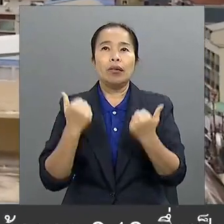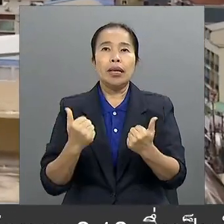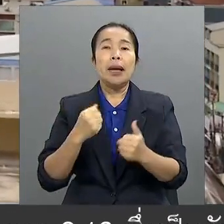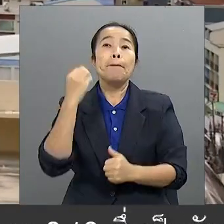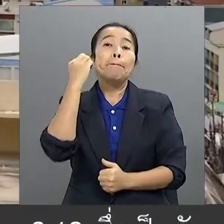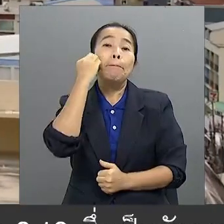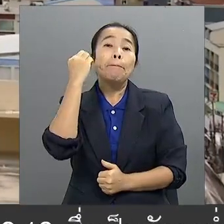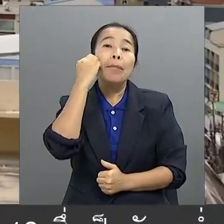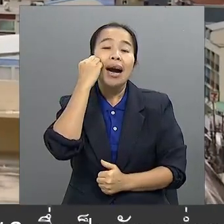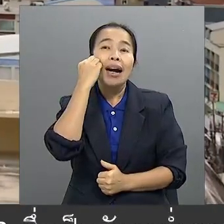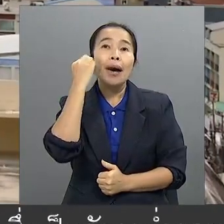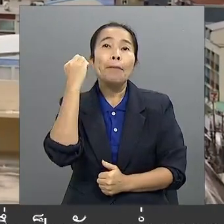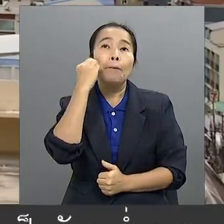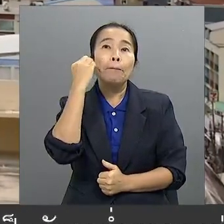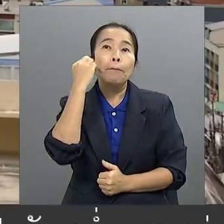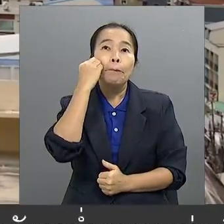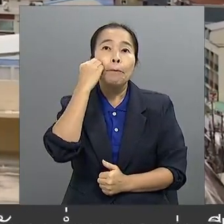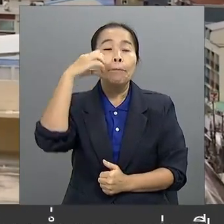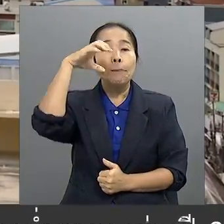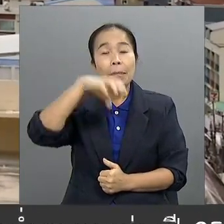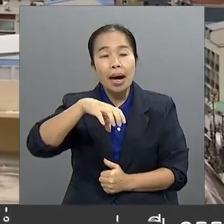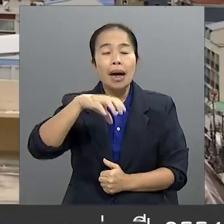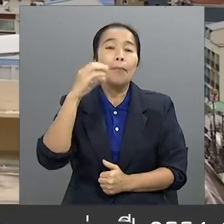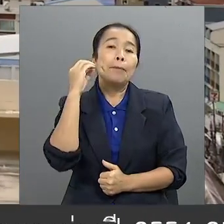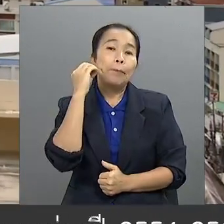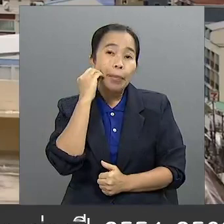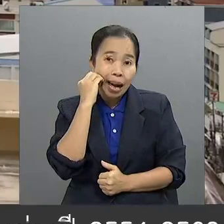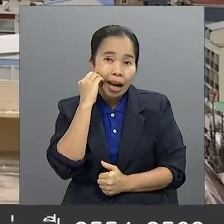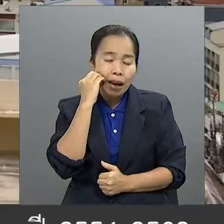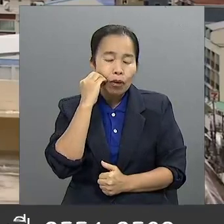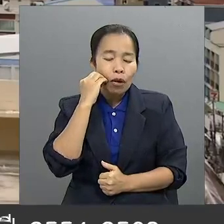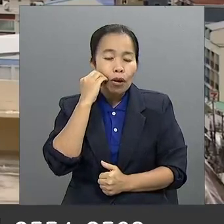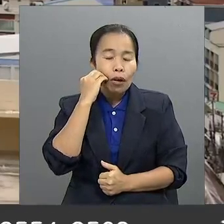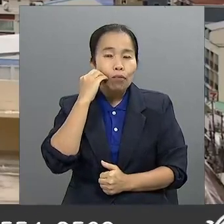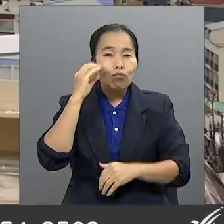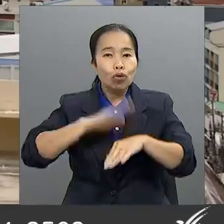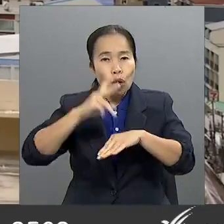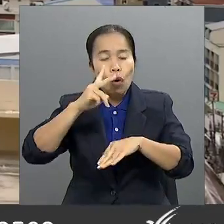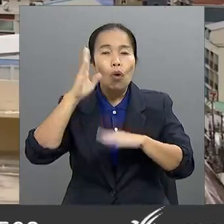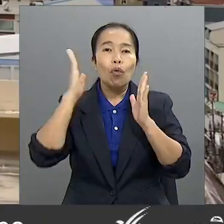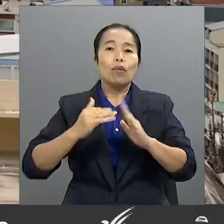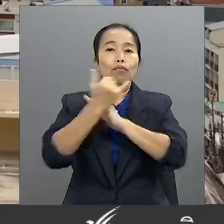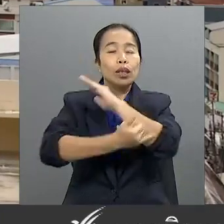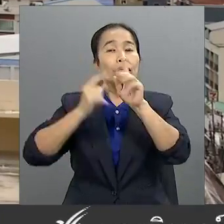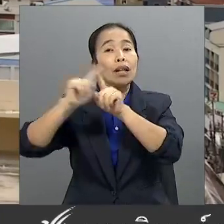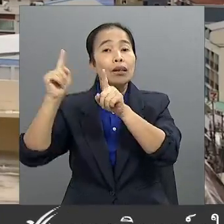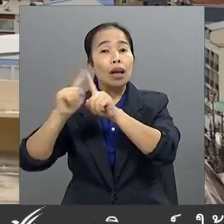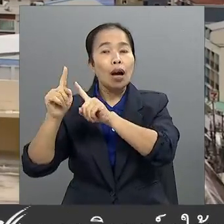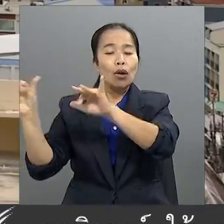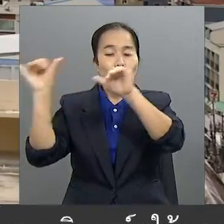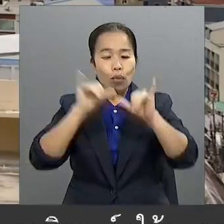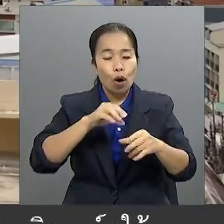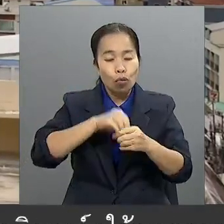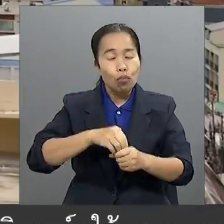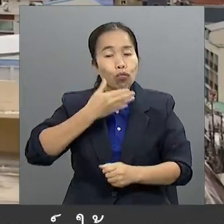การก่อสร้างเป็นที่พักอาศัยนะคะระยะยาวไม่ว่าจะเป็นชาวต่างชาติหรือชาวไทยก็แล้วแต่นะคะรวมทั้งการเป็นบ้